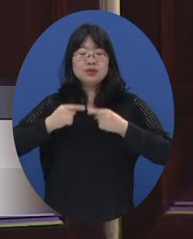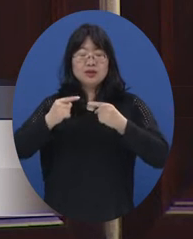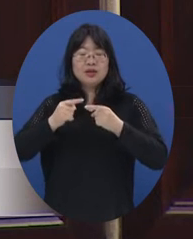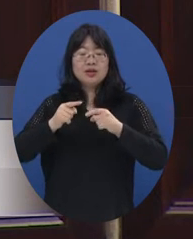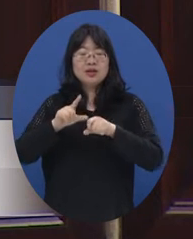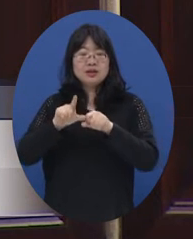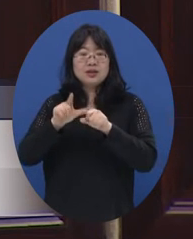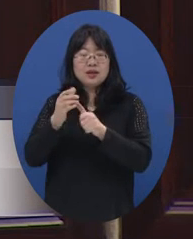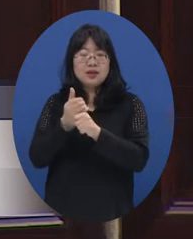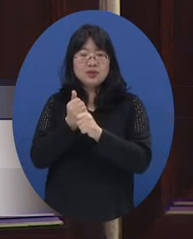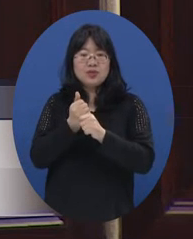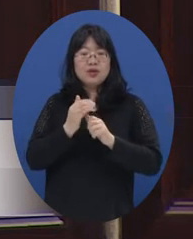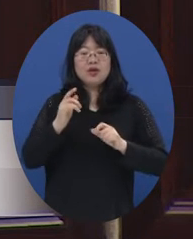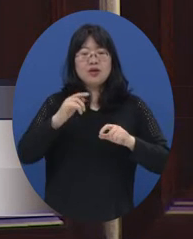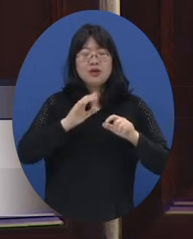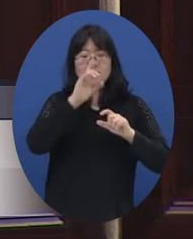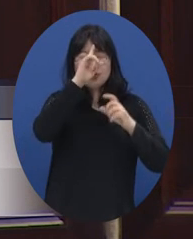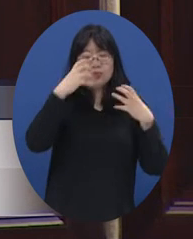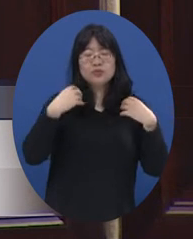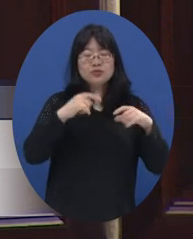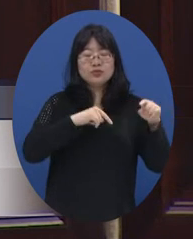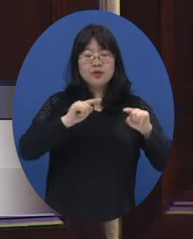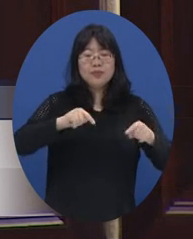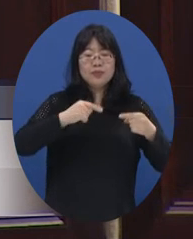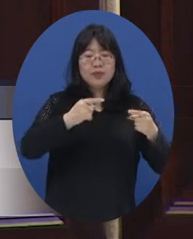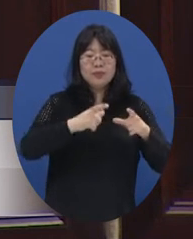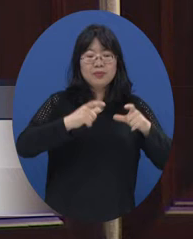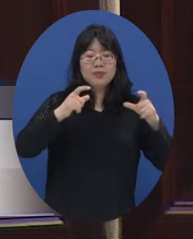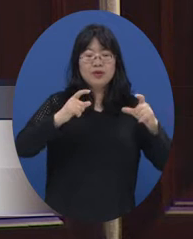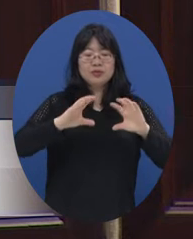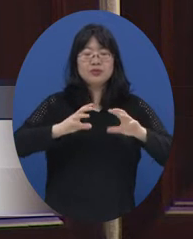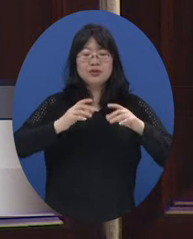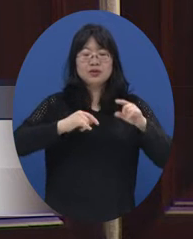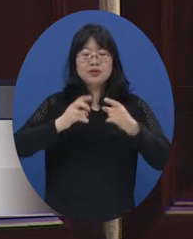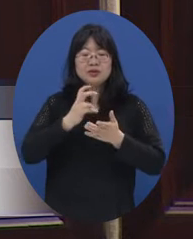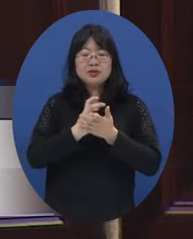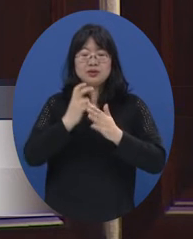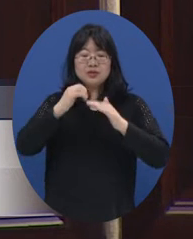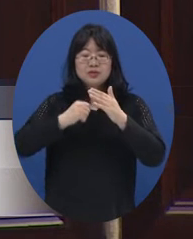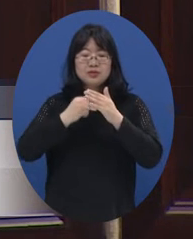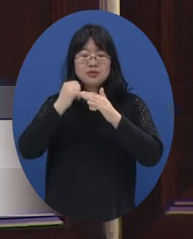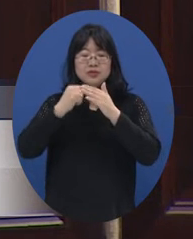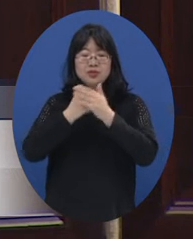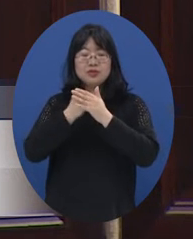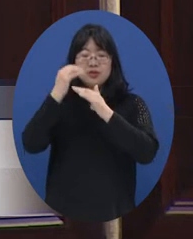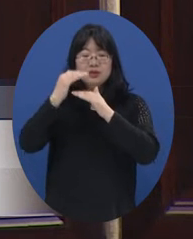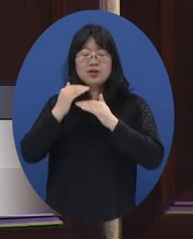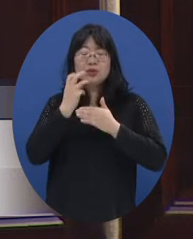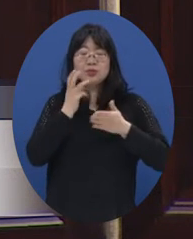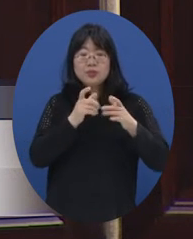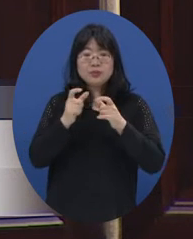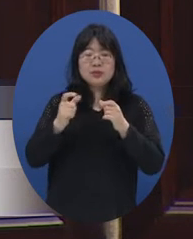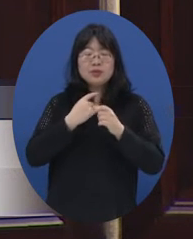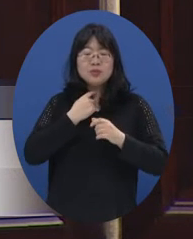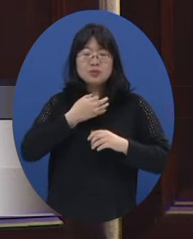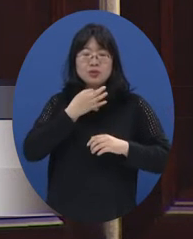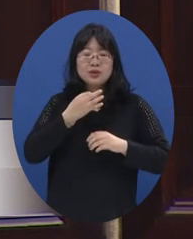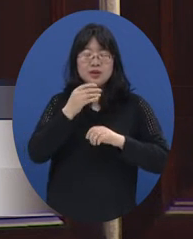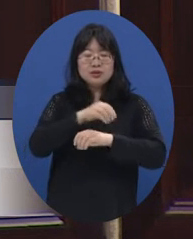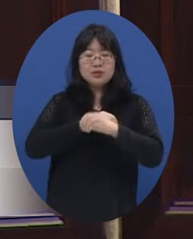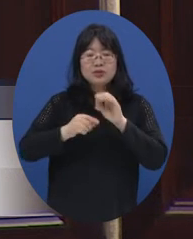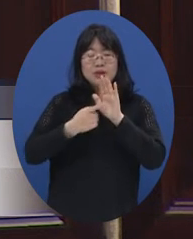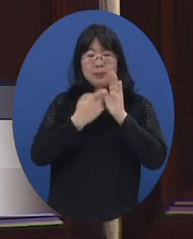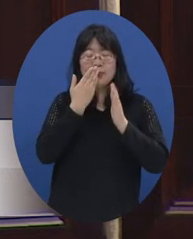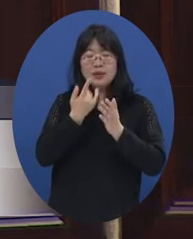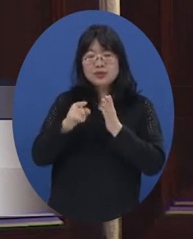계기로 경기도가 국정 참여의 폭을 넓히고 국가 정책 결정의 과정에 경기도민의 목소리가 적극적으로